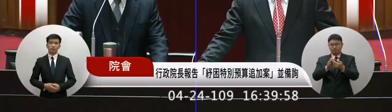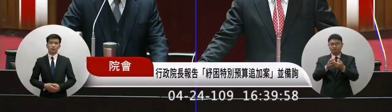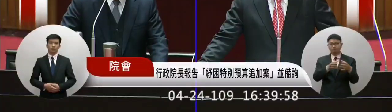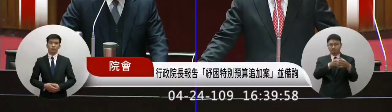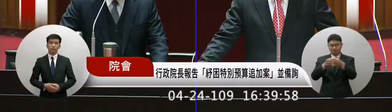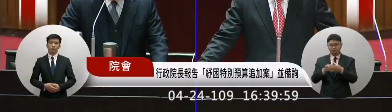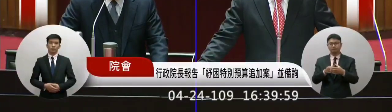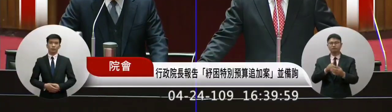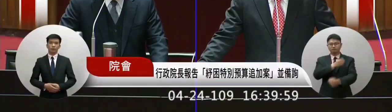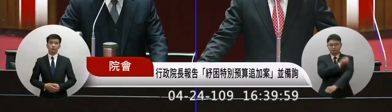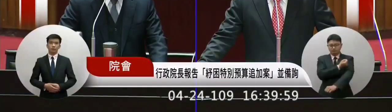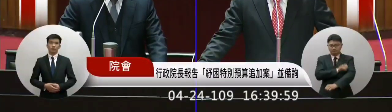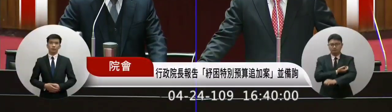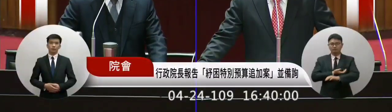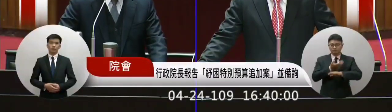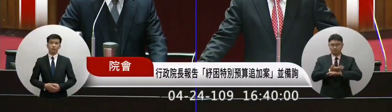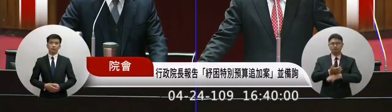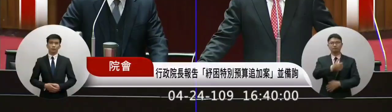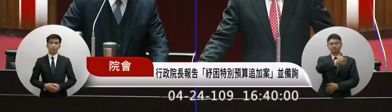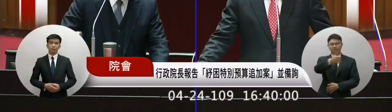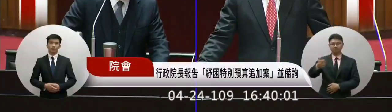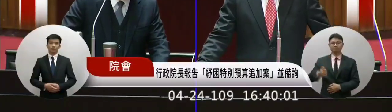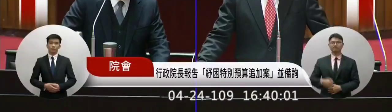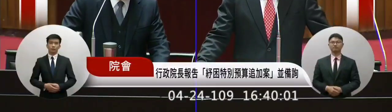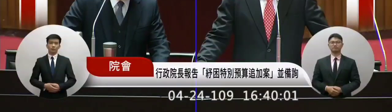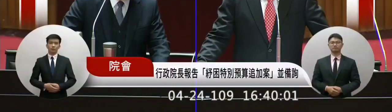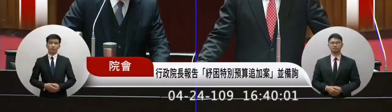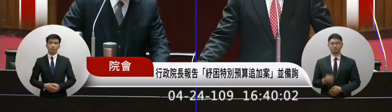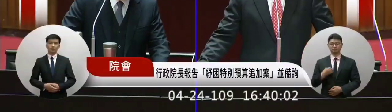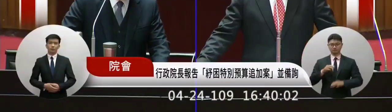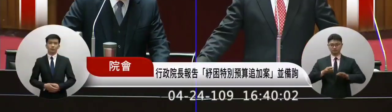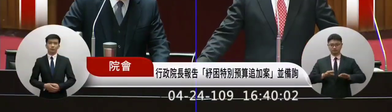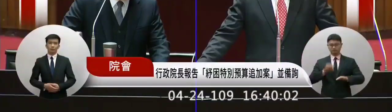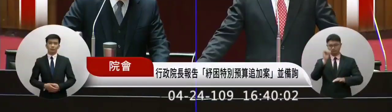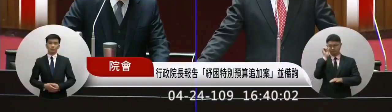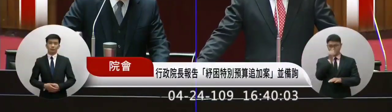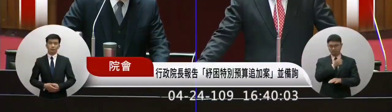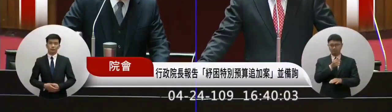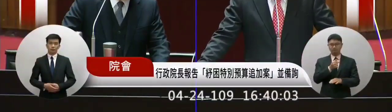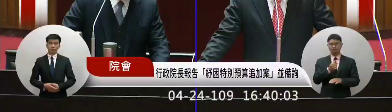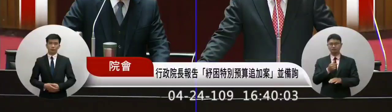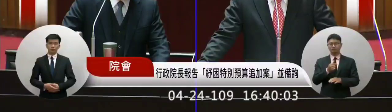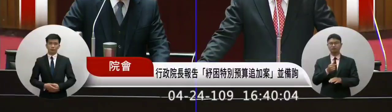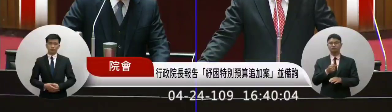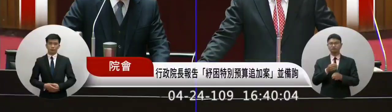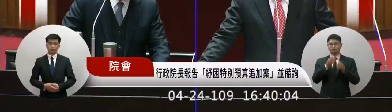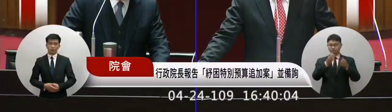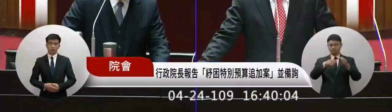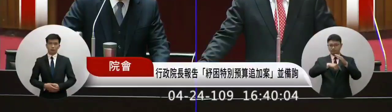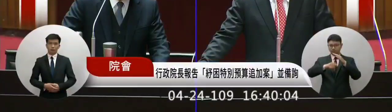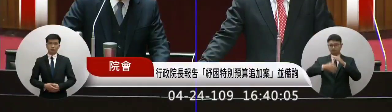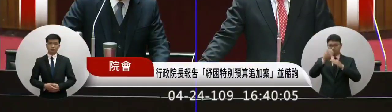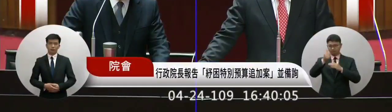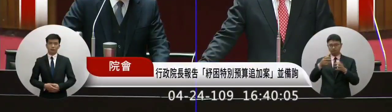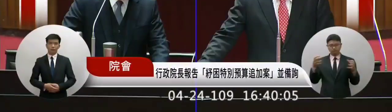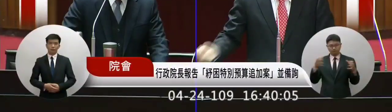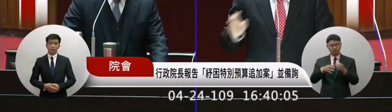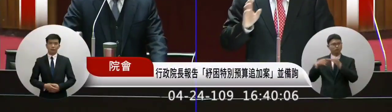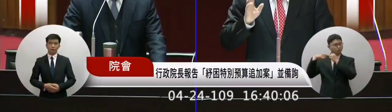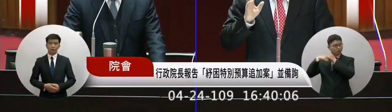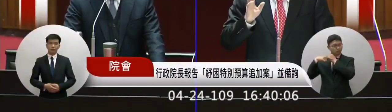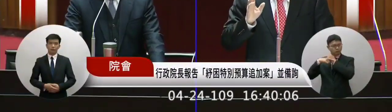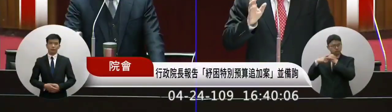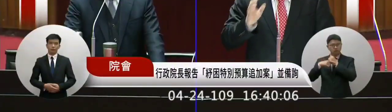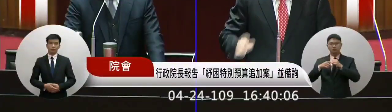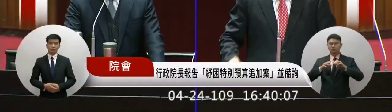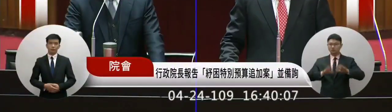来表达感谢。 谢谢。 在这里啊，要特别要来跟院长啊一起来研究哈。现